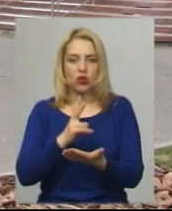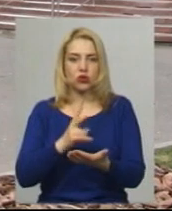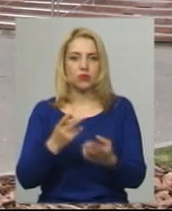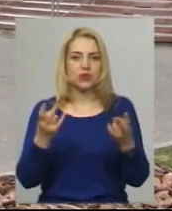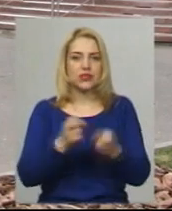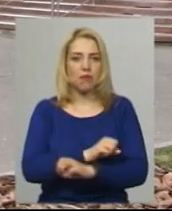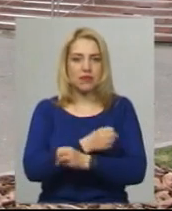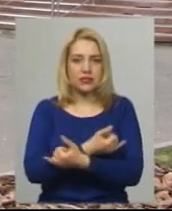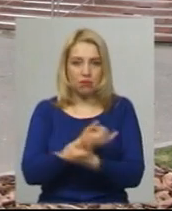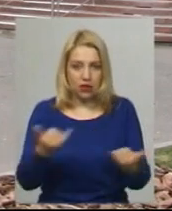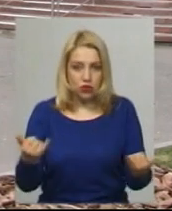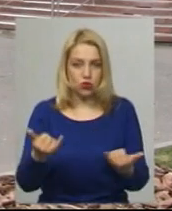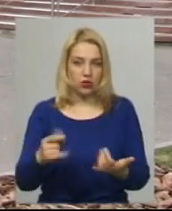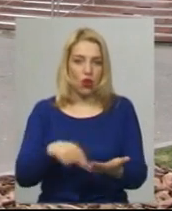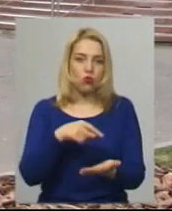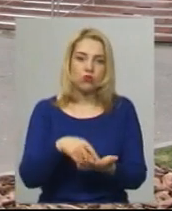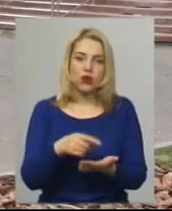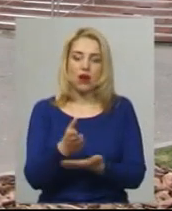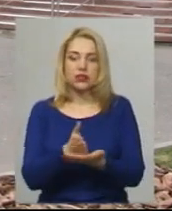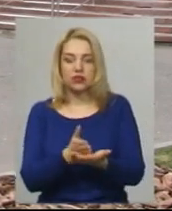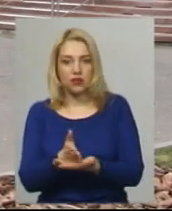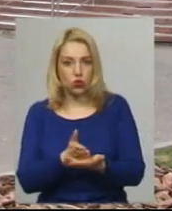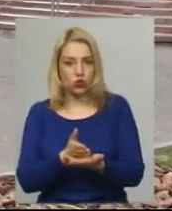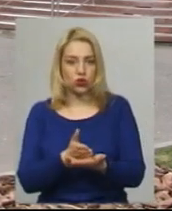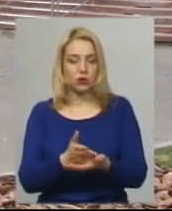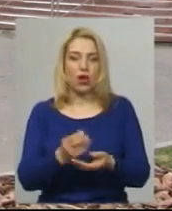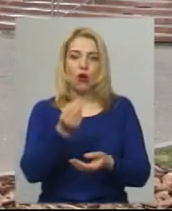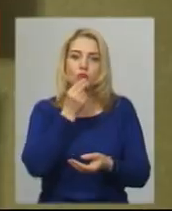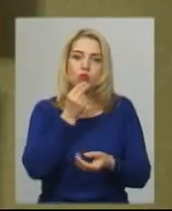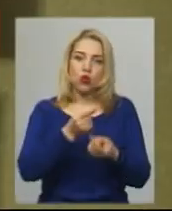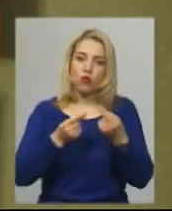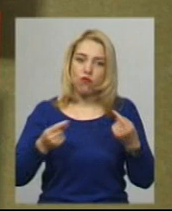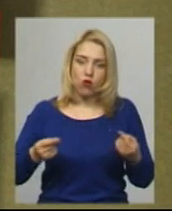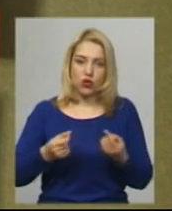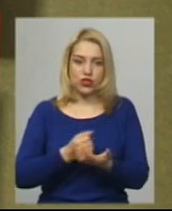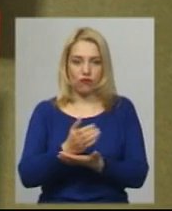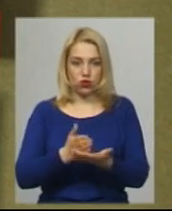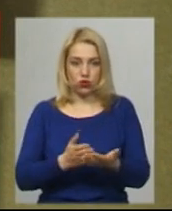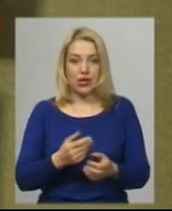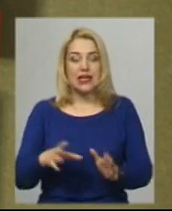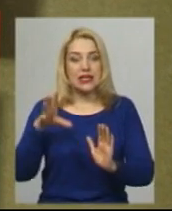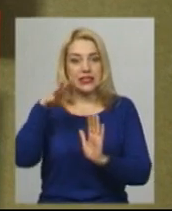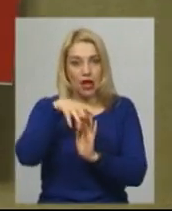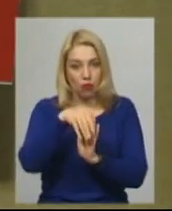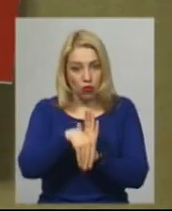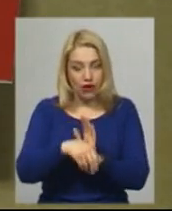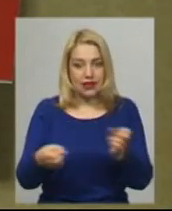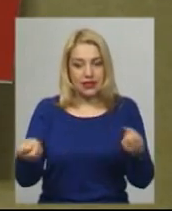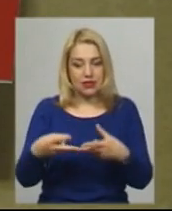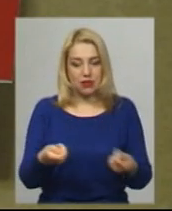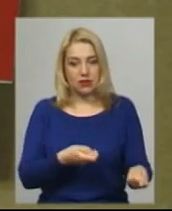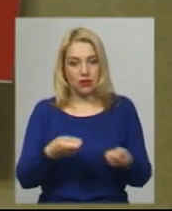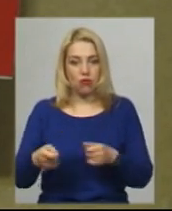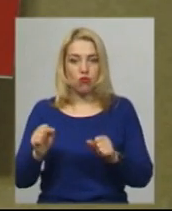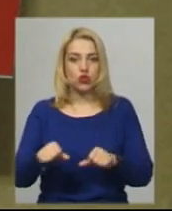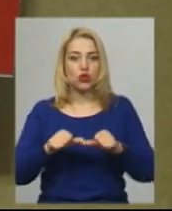які забезпечують комунальні служби міста, продовольчу інфраструктуру. Запровадити спецперевезення може комісія з